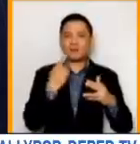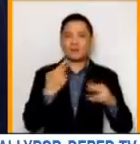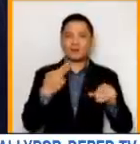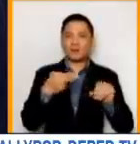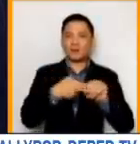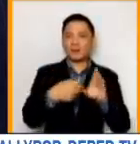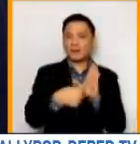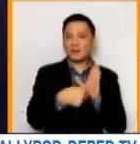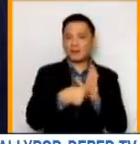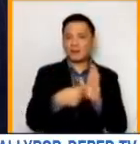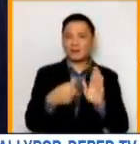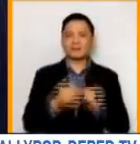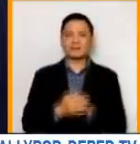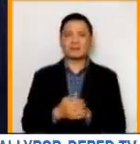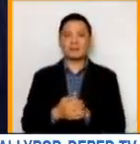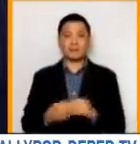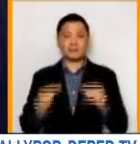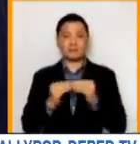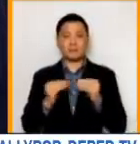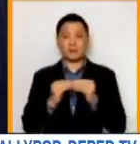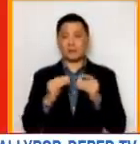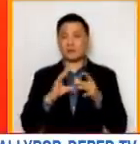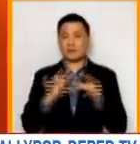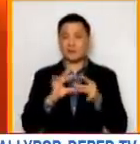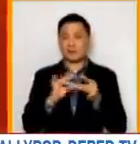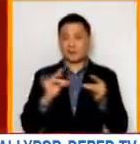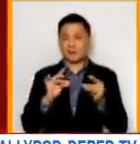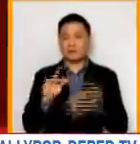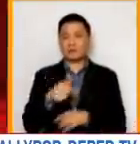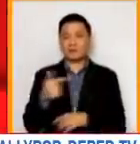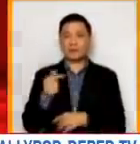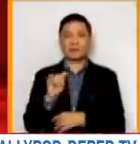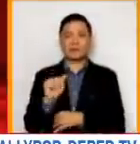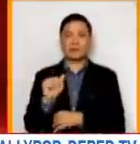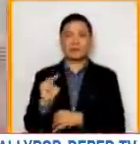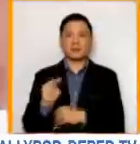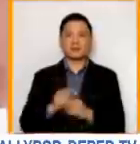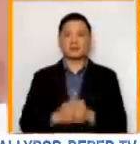sa balita ni Ian Cruz, exclusive.